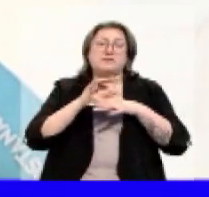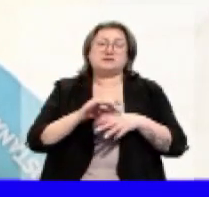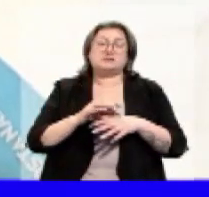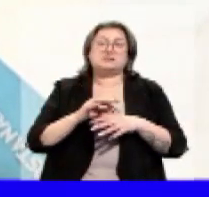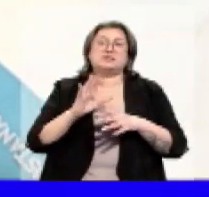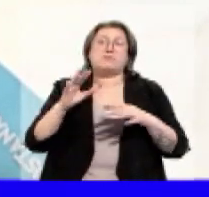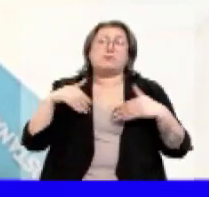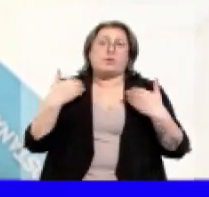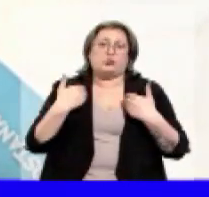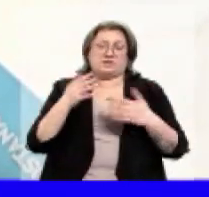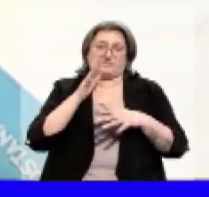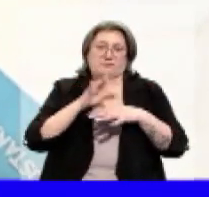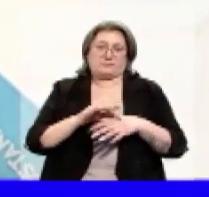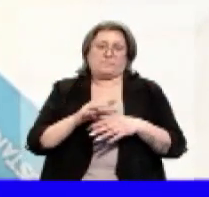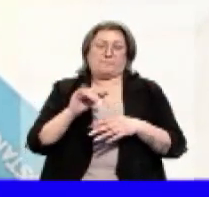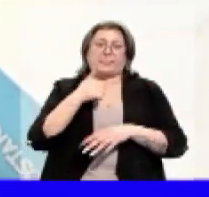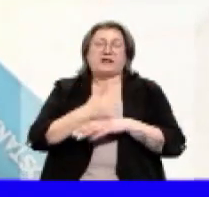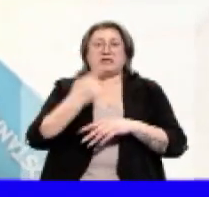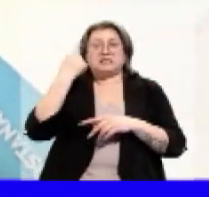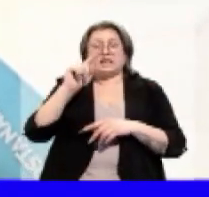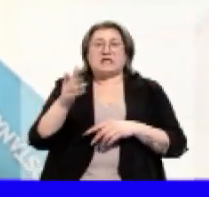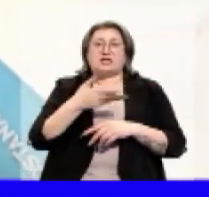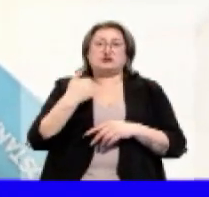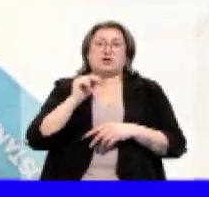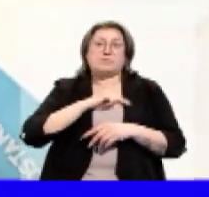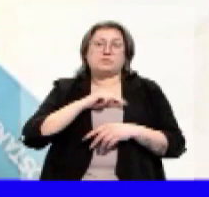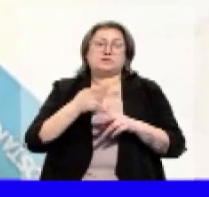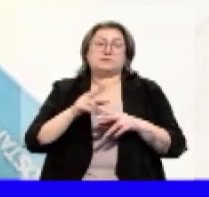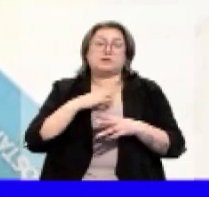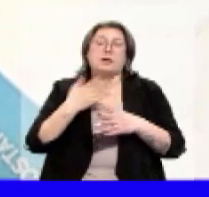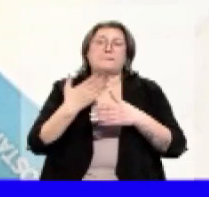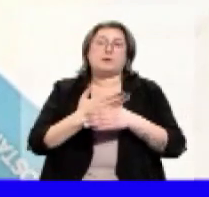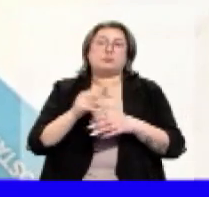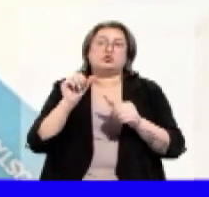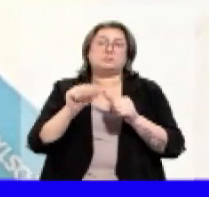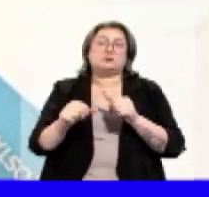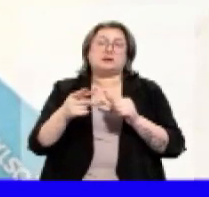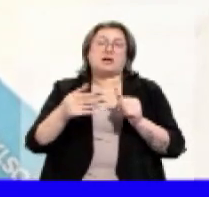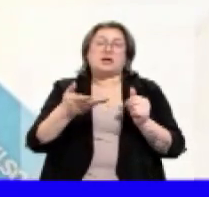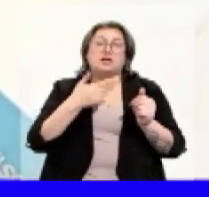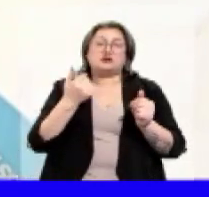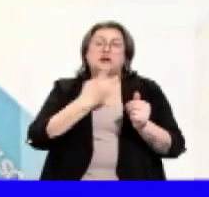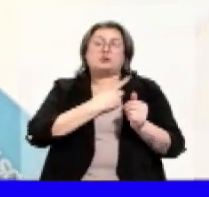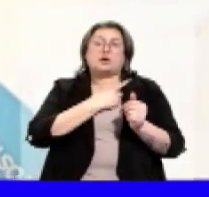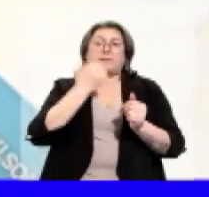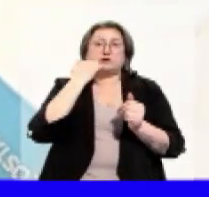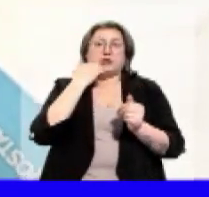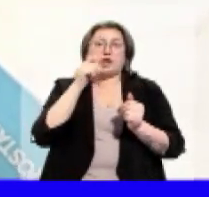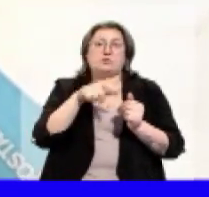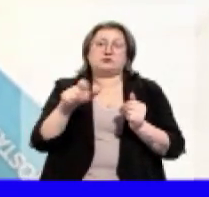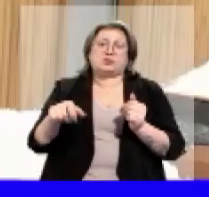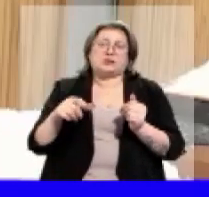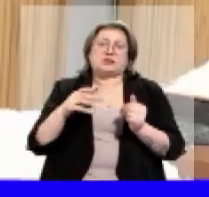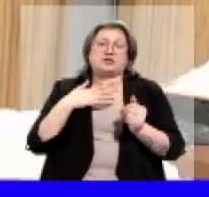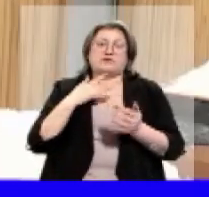проводить время с пользой. И основная идея нашей работы — это была помощь именно для наших одиноких пожилых людей